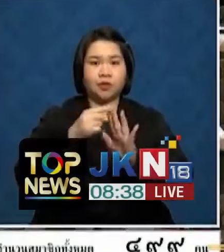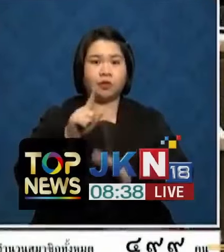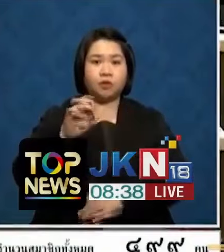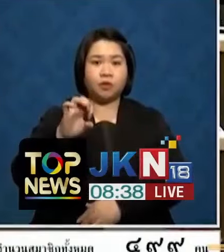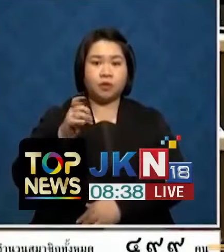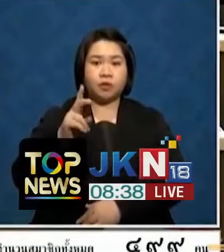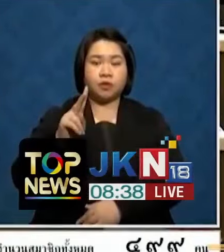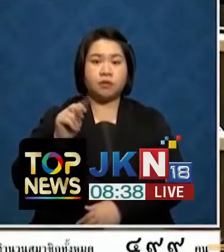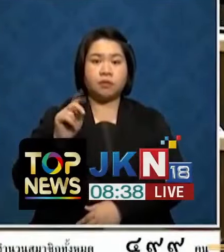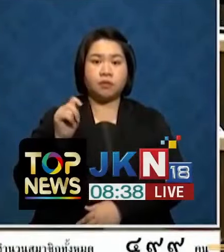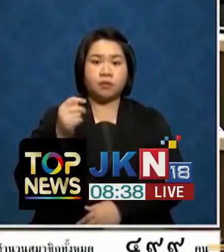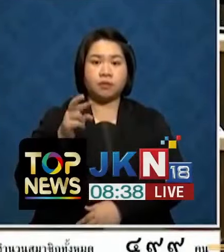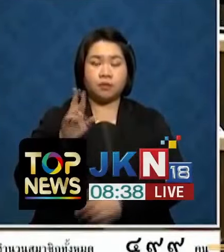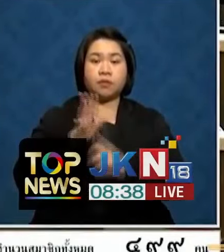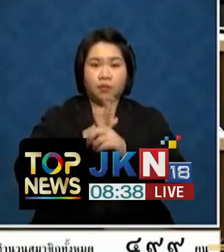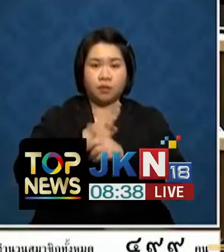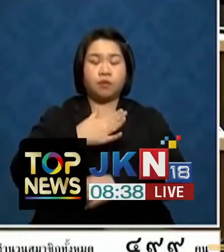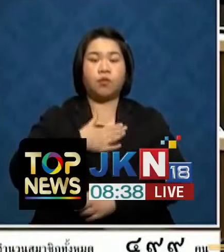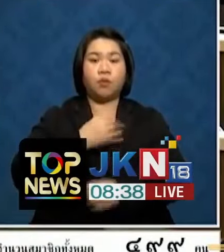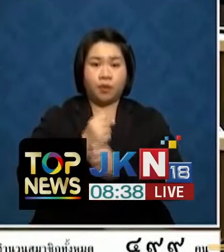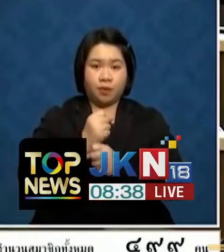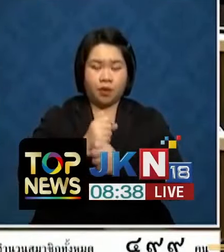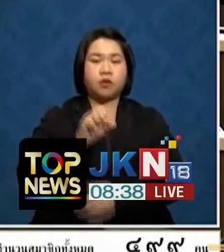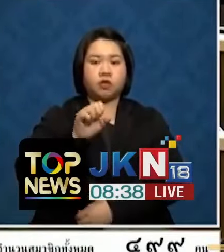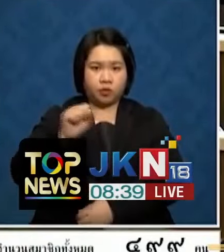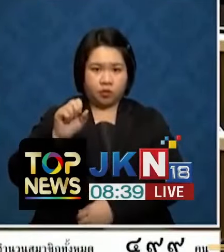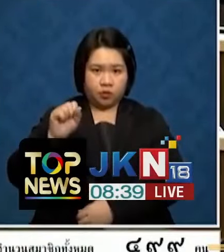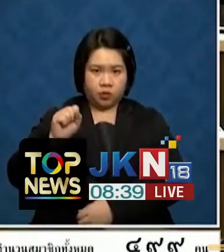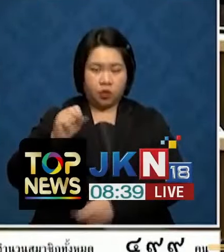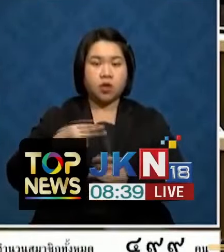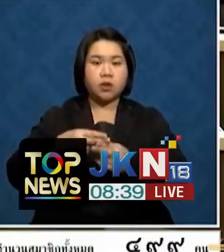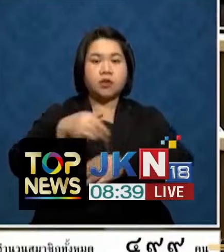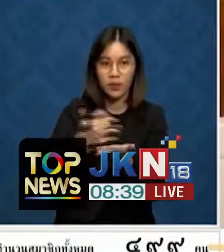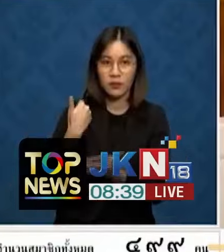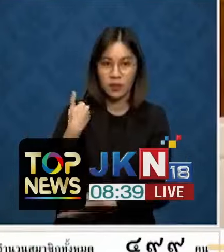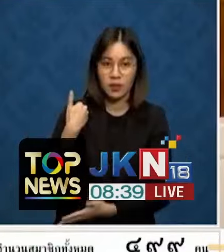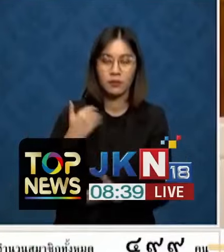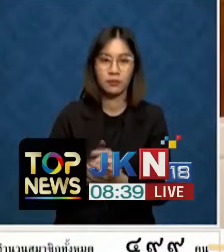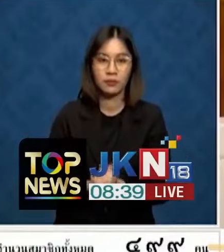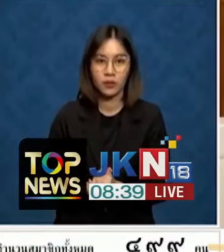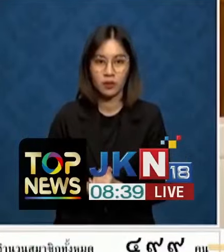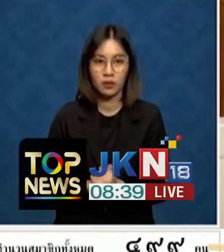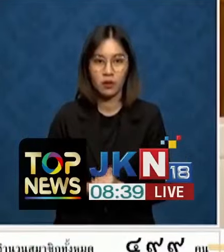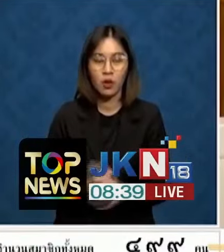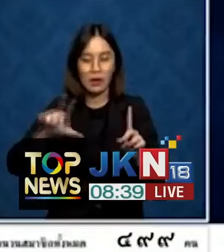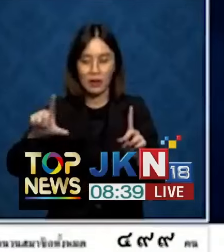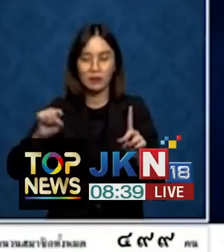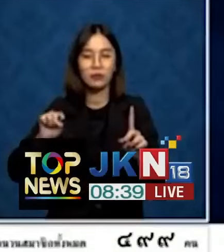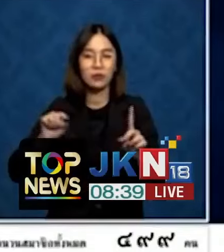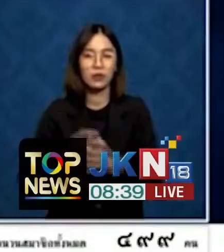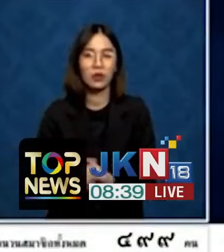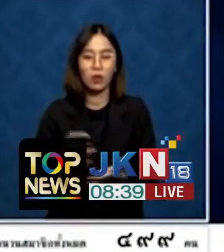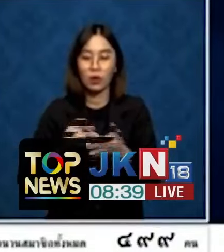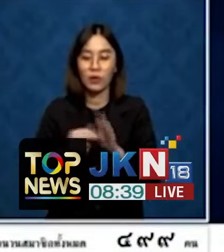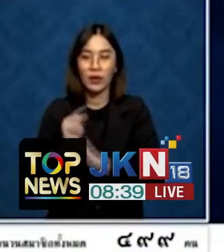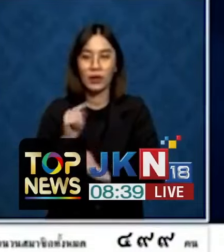ราไม่เคยตั้งงบประมาณที่ขาดดุลสูงขนาดนี้จะทำให้เกิดปัญหาหนี้สาธารณะและดอกเบี้ยที่ต้องชำระตามมา